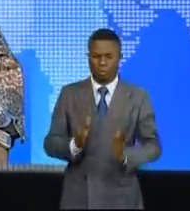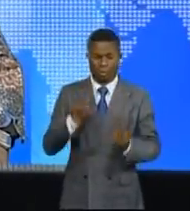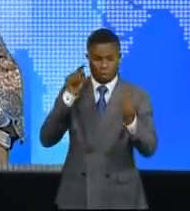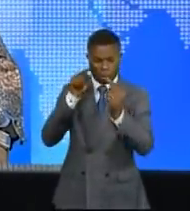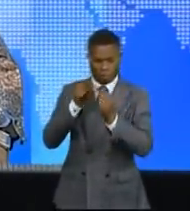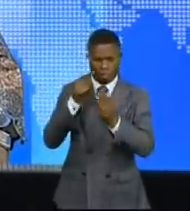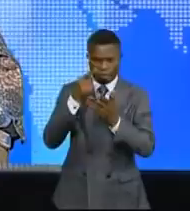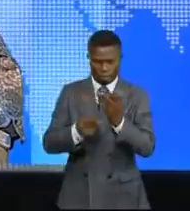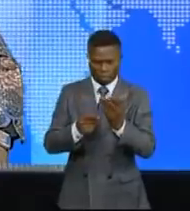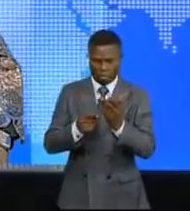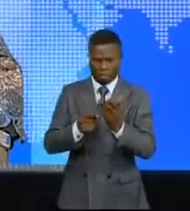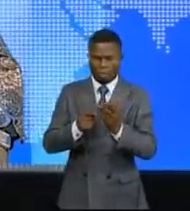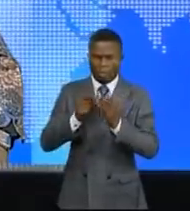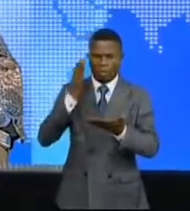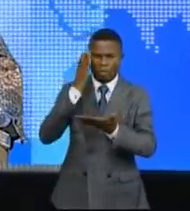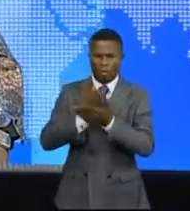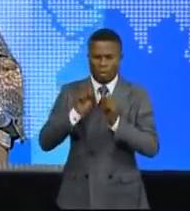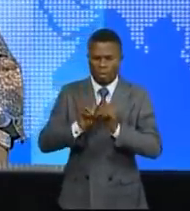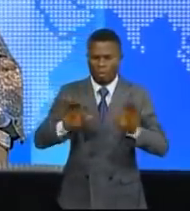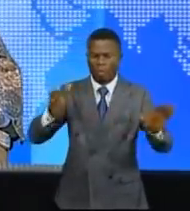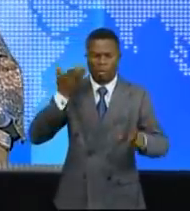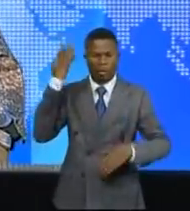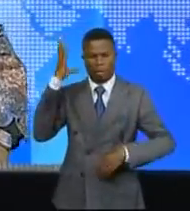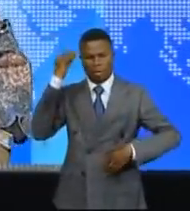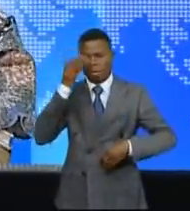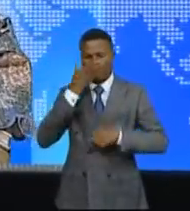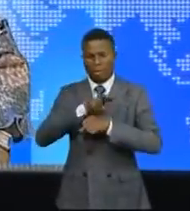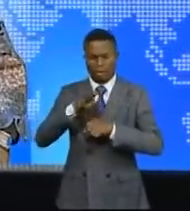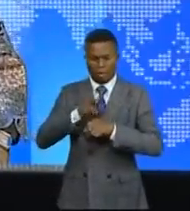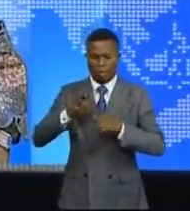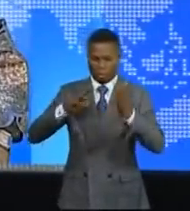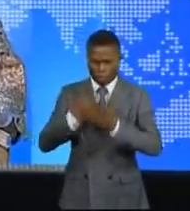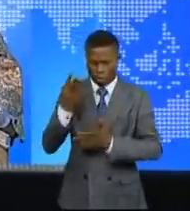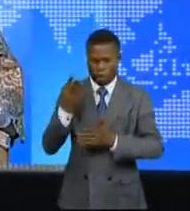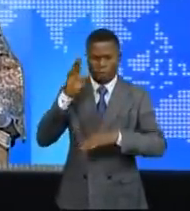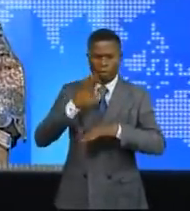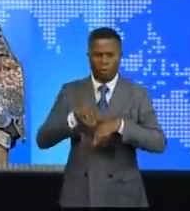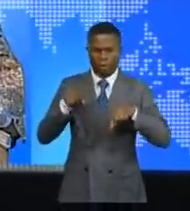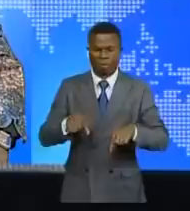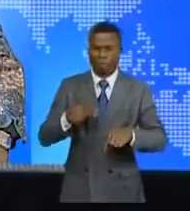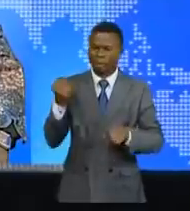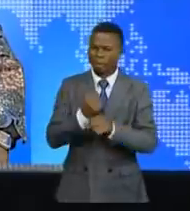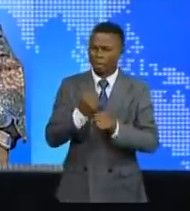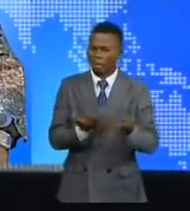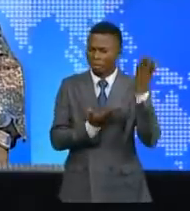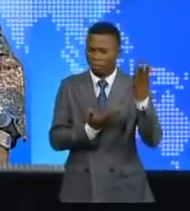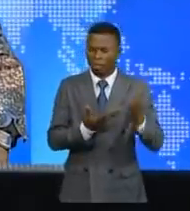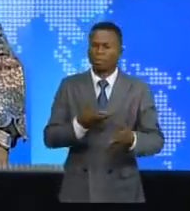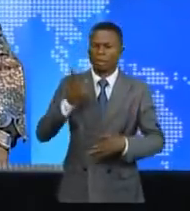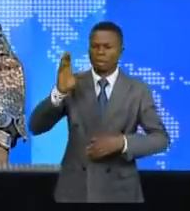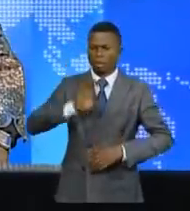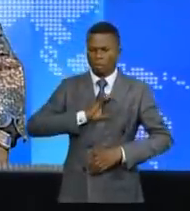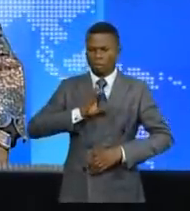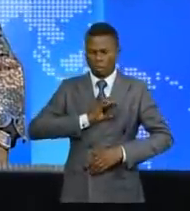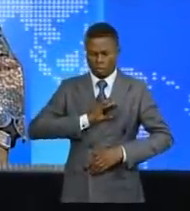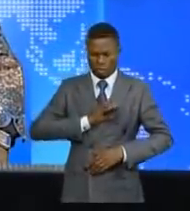L'objectif est de lutter contre la propagation de la pandémie du Covid-19, troisième vague. Cette mission conjointe PNC, DGRK mettra